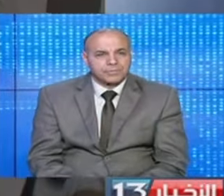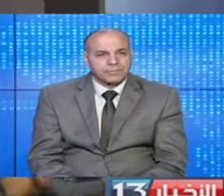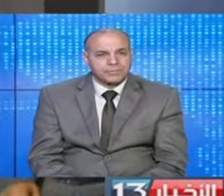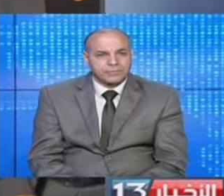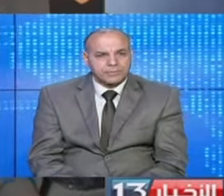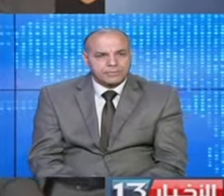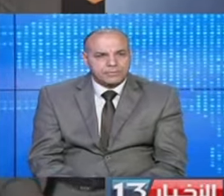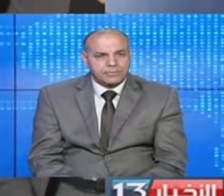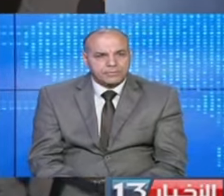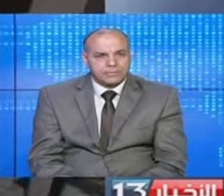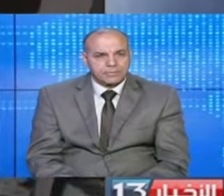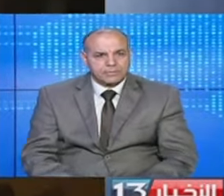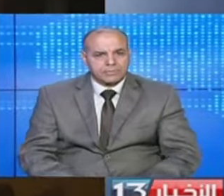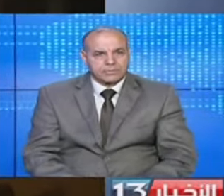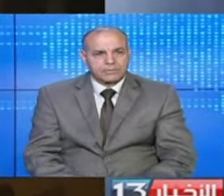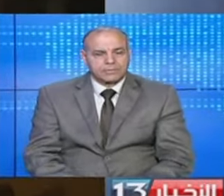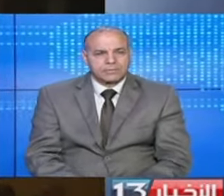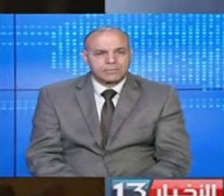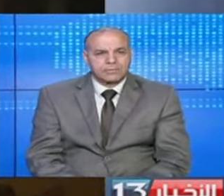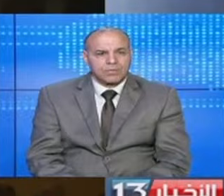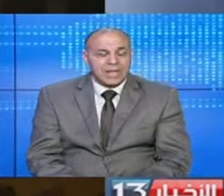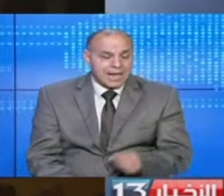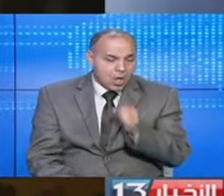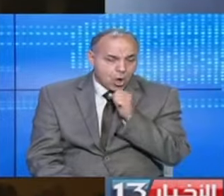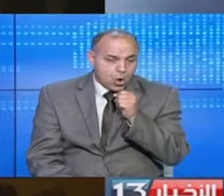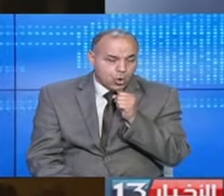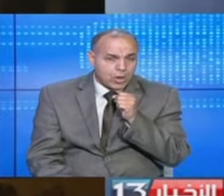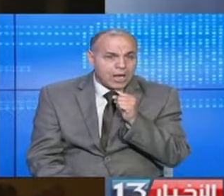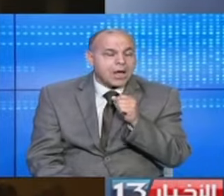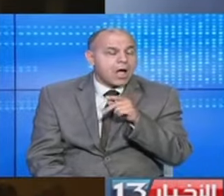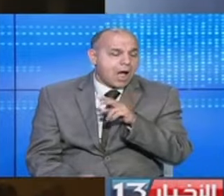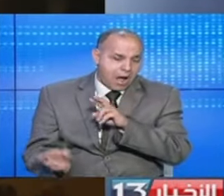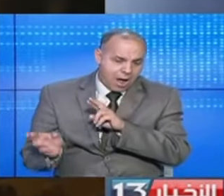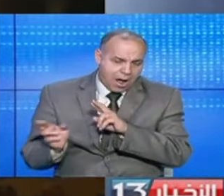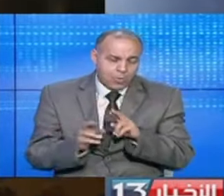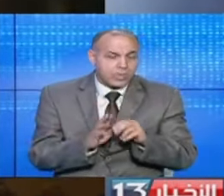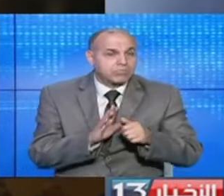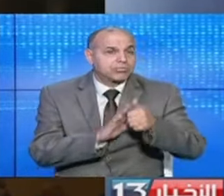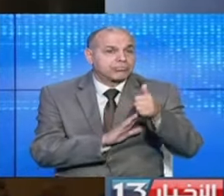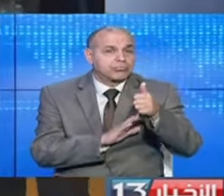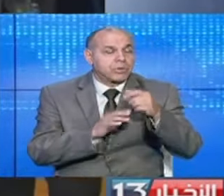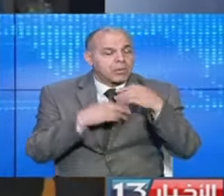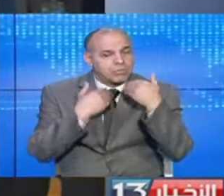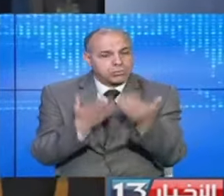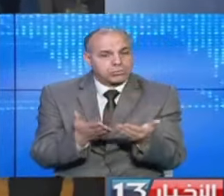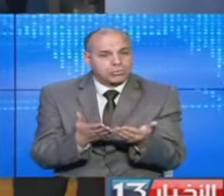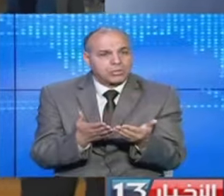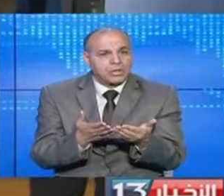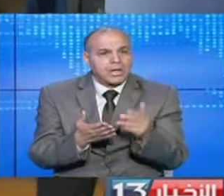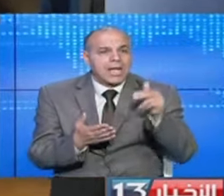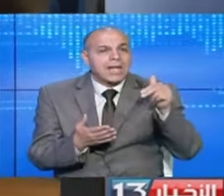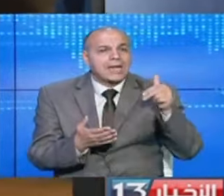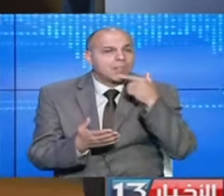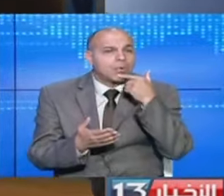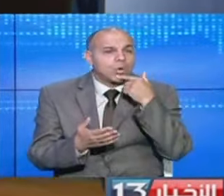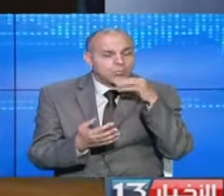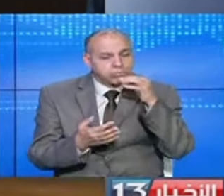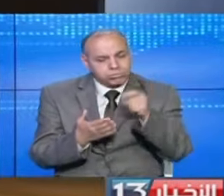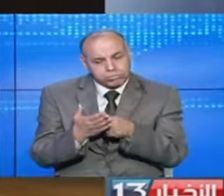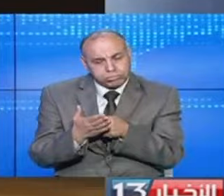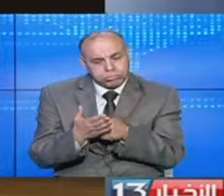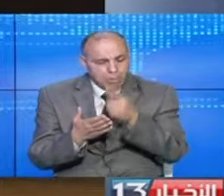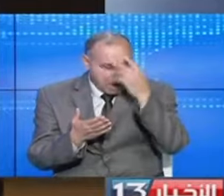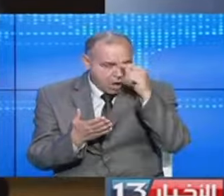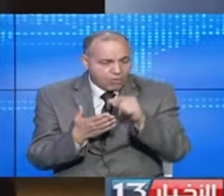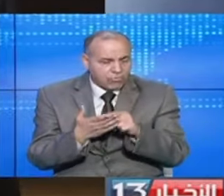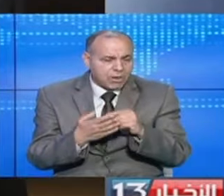ألف مبروك أستاذ راسم. الأغنية الوترية عادت جائزتها الأولى لأغنية نادم كلمات وألحان سليم عبد